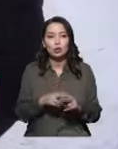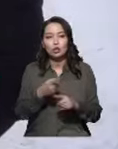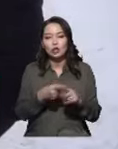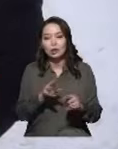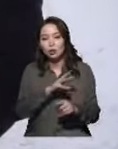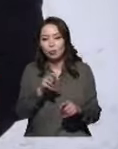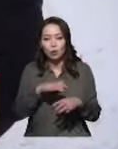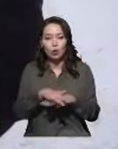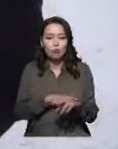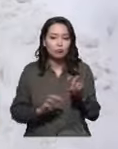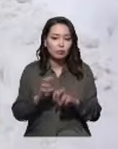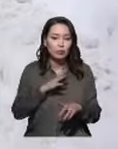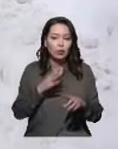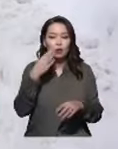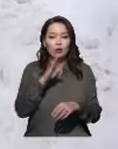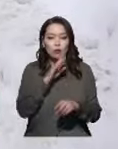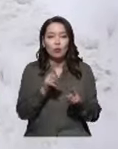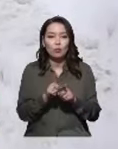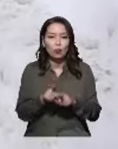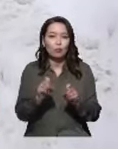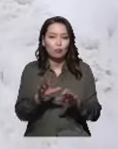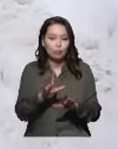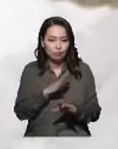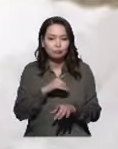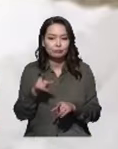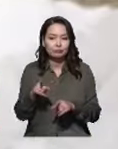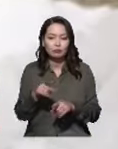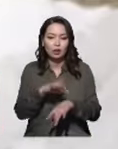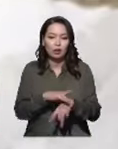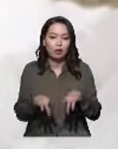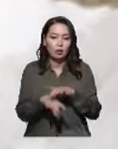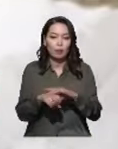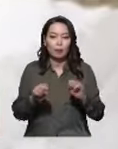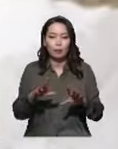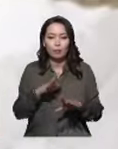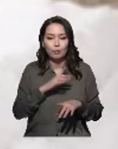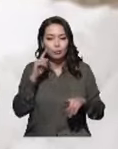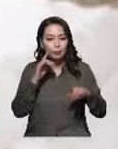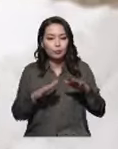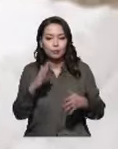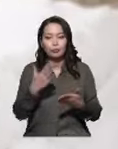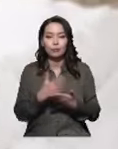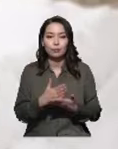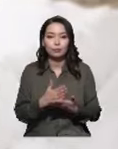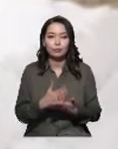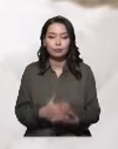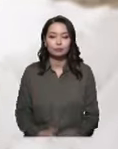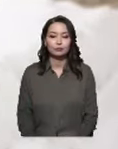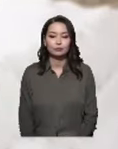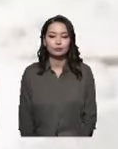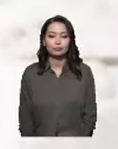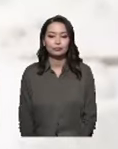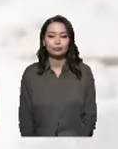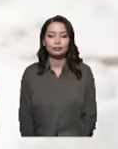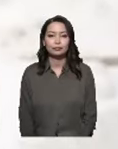Ал туған туыстары құлдықта болуы мүмкін деген болжам айтады. Біз үміттенеміз, что біз табамыз, біз іздейміз